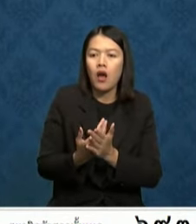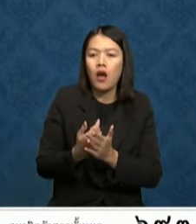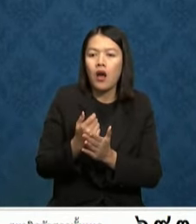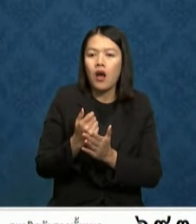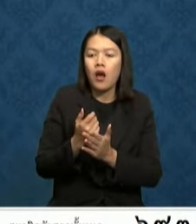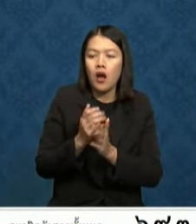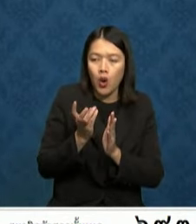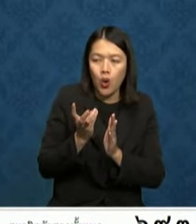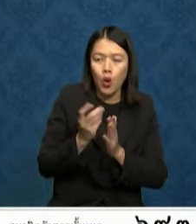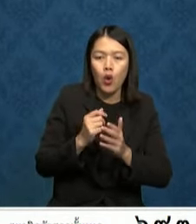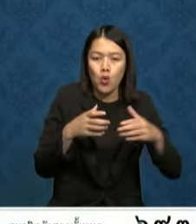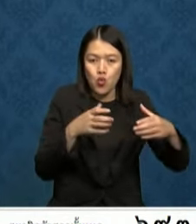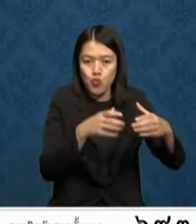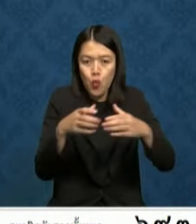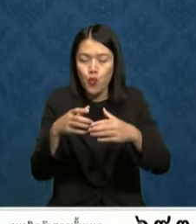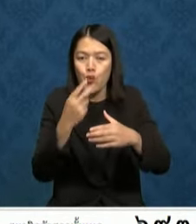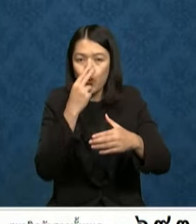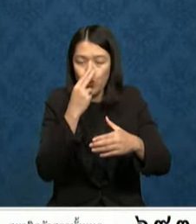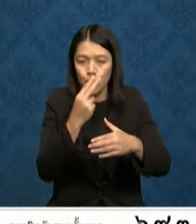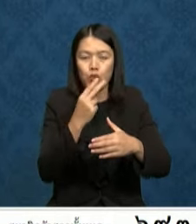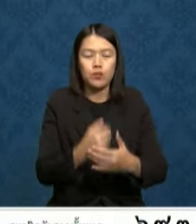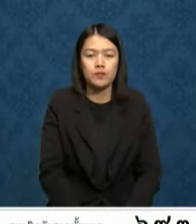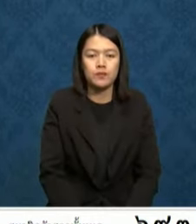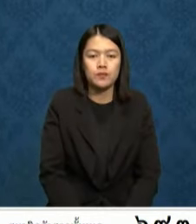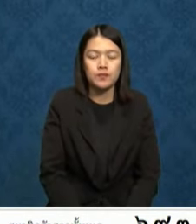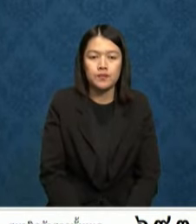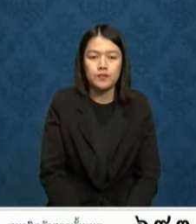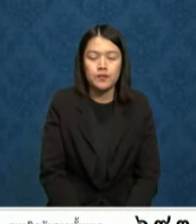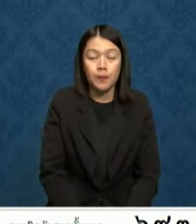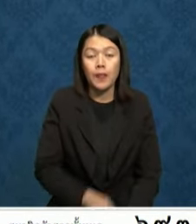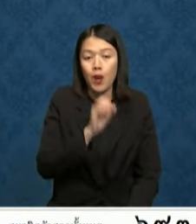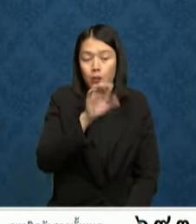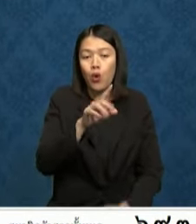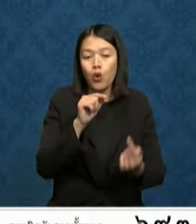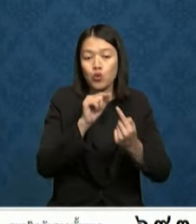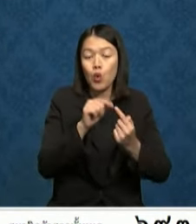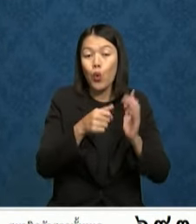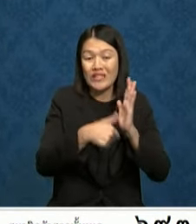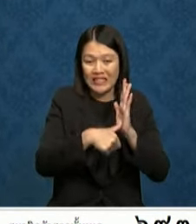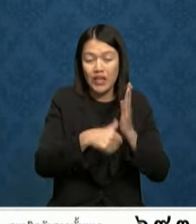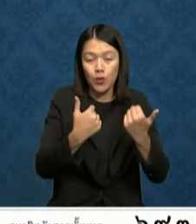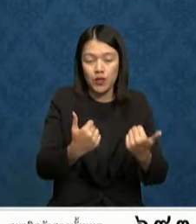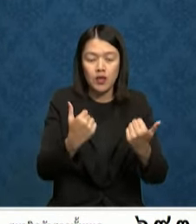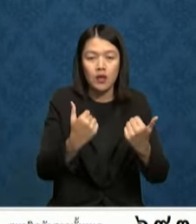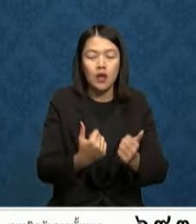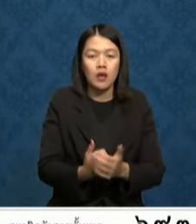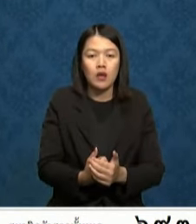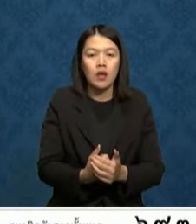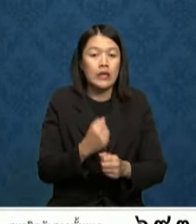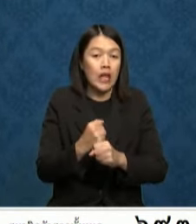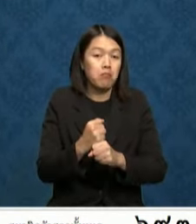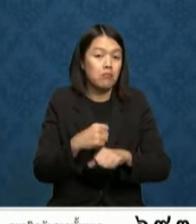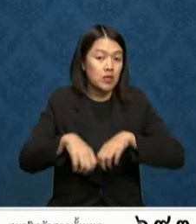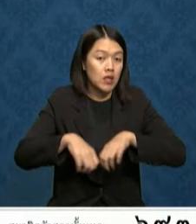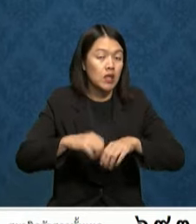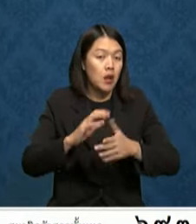ลงนิดนึงยกเว้นบางกลุ่มเท่านั้นเองนะครับงั้นผมก็อยากจะเรียนว่าในเรื่องของของหนี้เนี่ยวันนี้สิ่งที่เราจะทำต่อไป